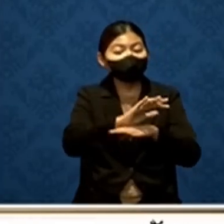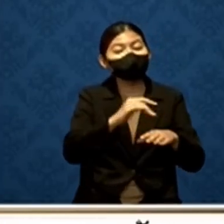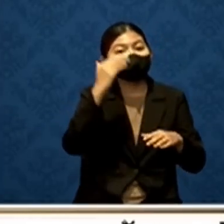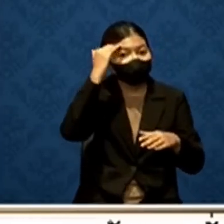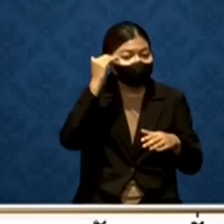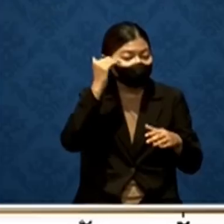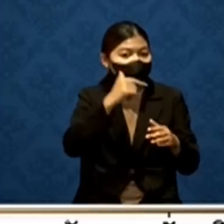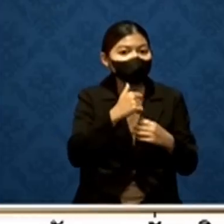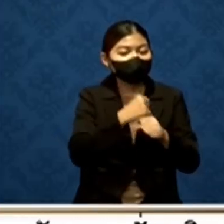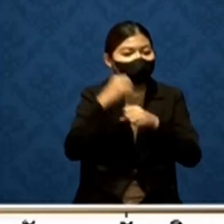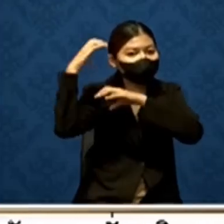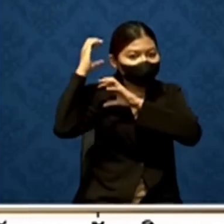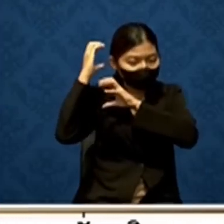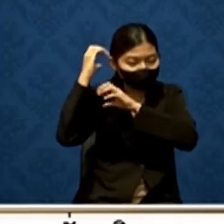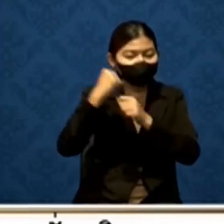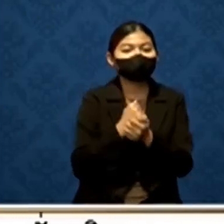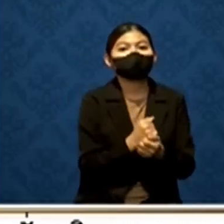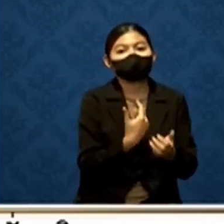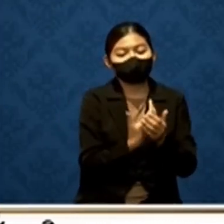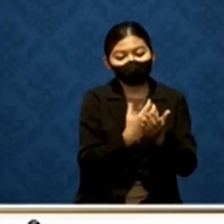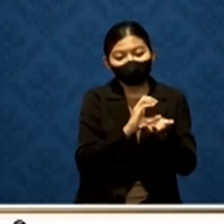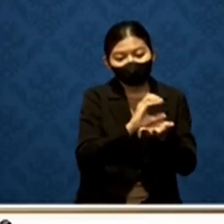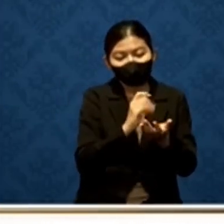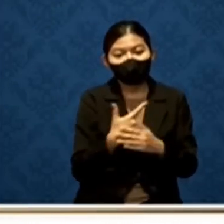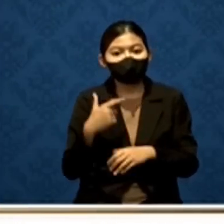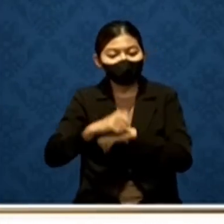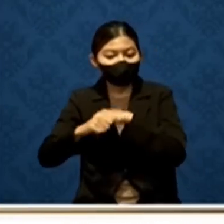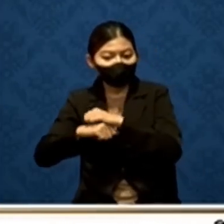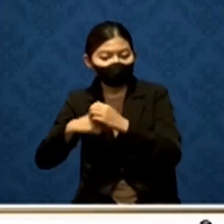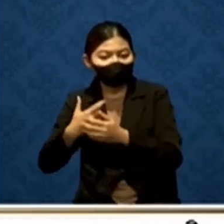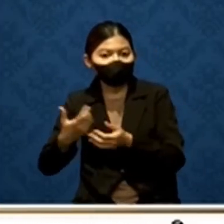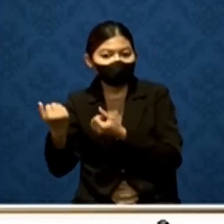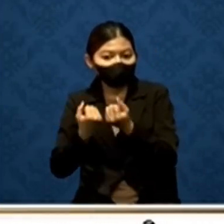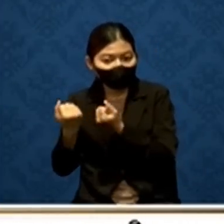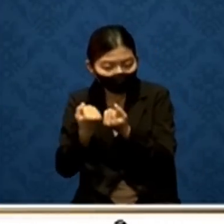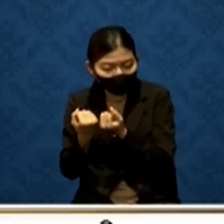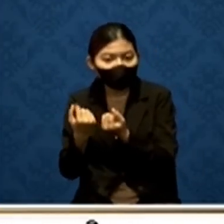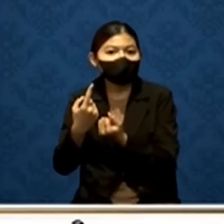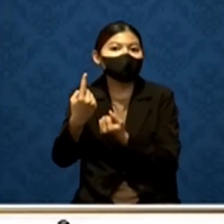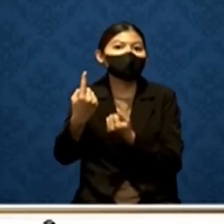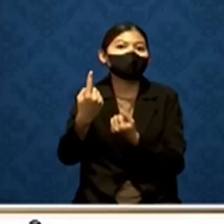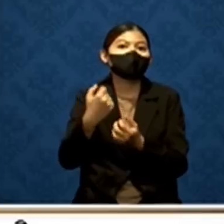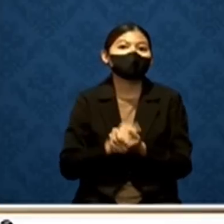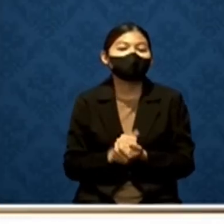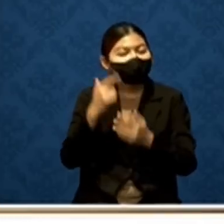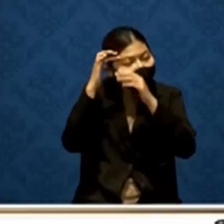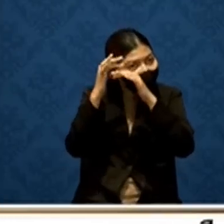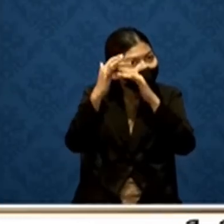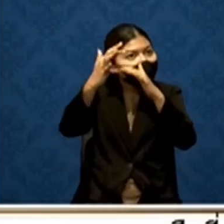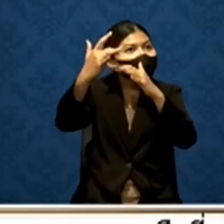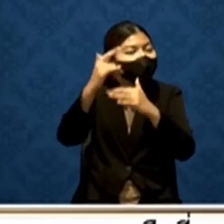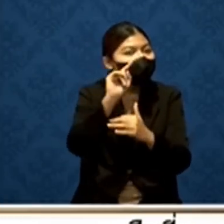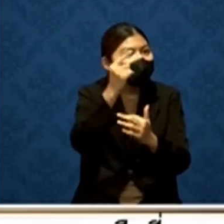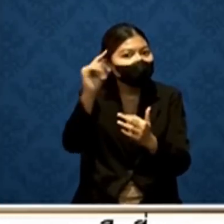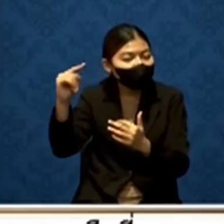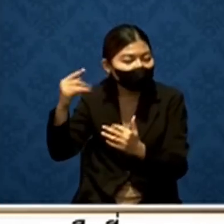Park 1 เรื่องมีมลค่ามากกาการสร้างลด 1 ลานคันทำให้เขามีการลงทูนเรองเกี่วกับเศรษฐกิสร้างสมาโยตลอดครับ